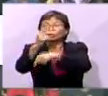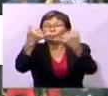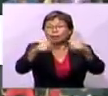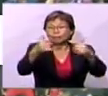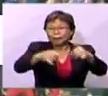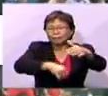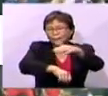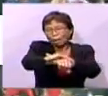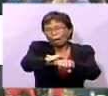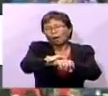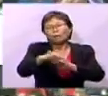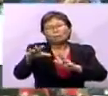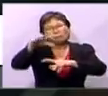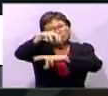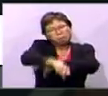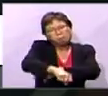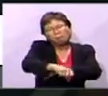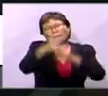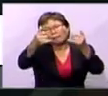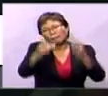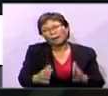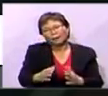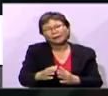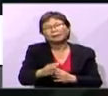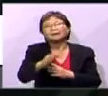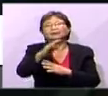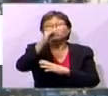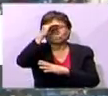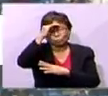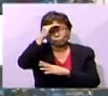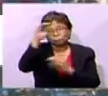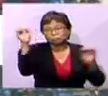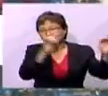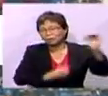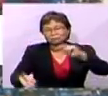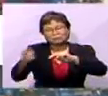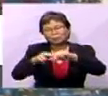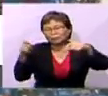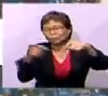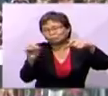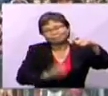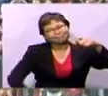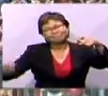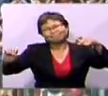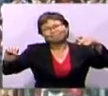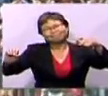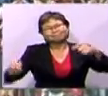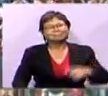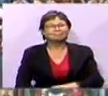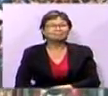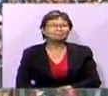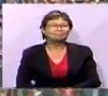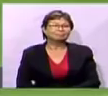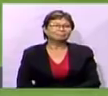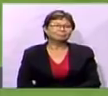permainan terus dikuasai anak buah Ulysses Morais, namun tiada sebarang tambah gol dijaringkan.